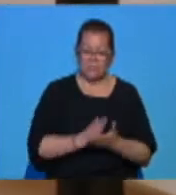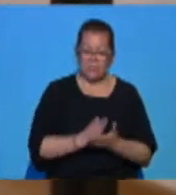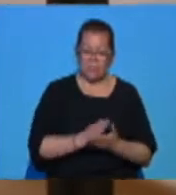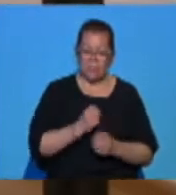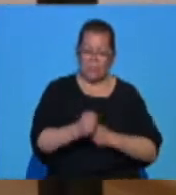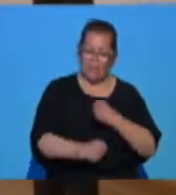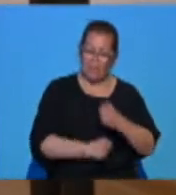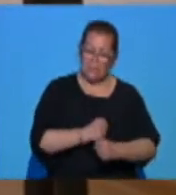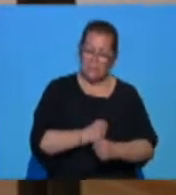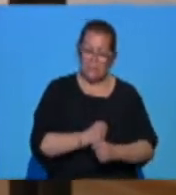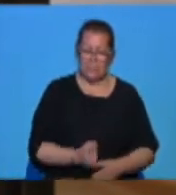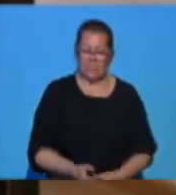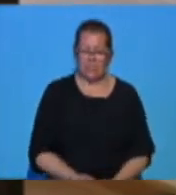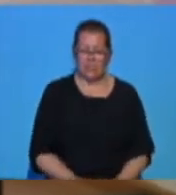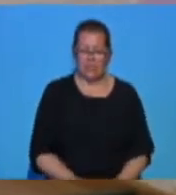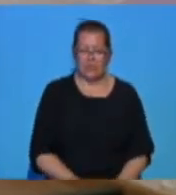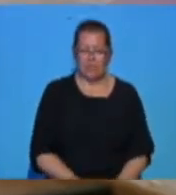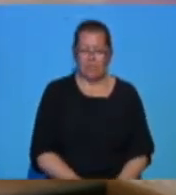meserie.